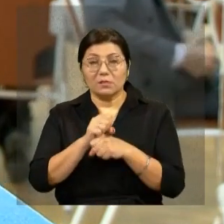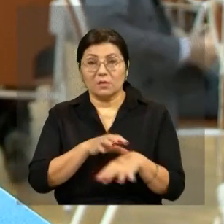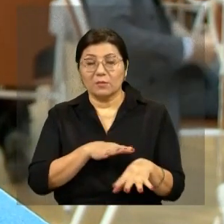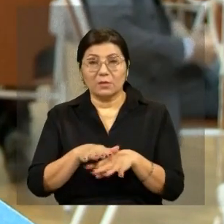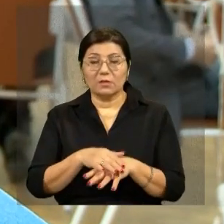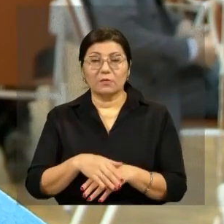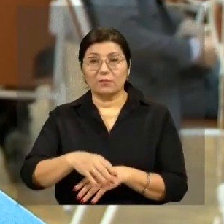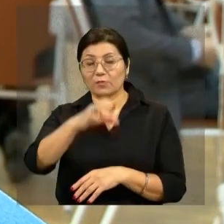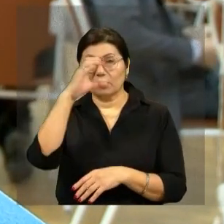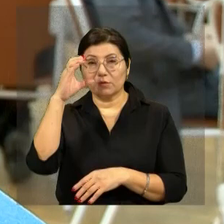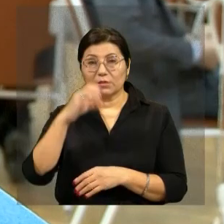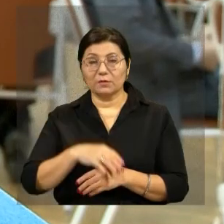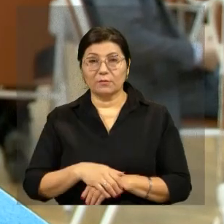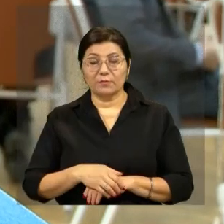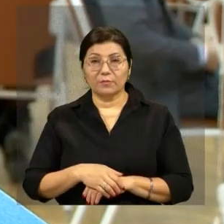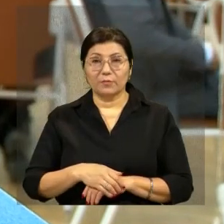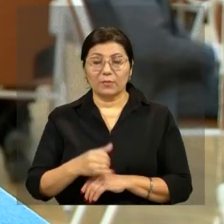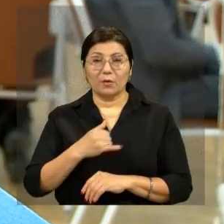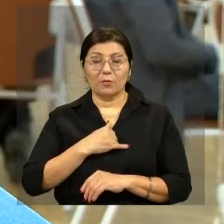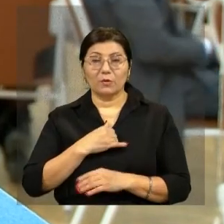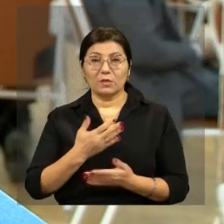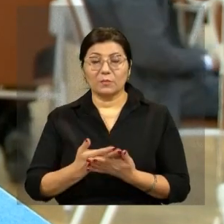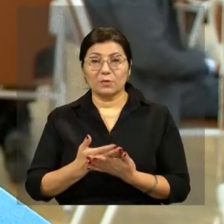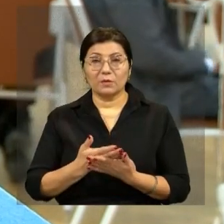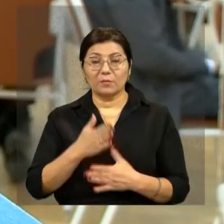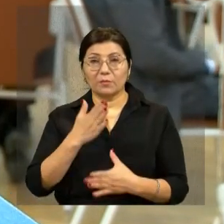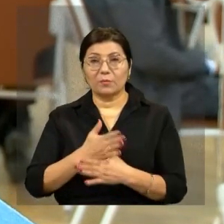загружать. Вот, также мы осуществляли благотворительную